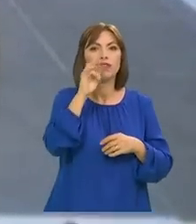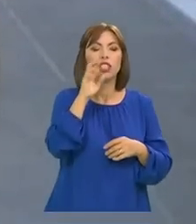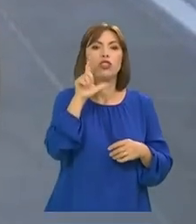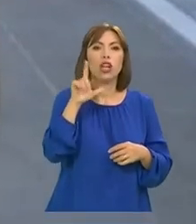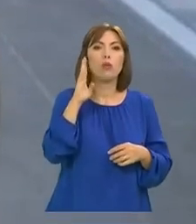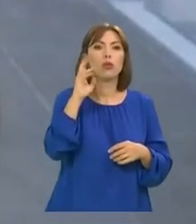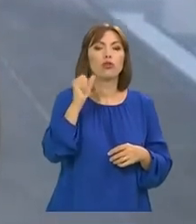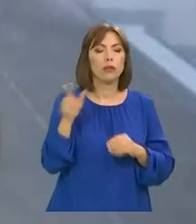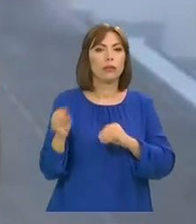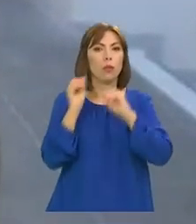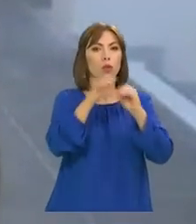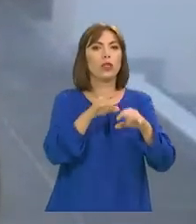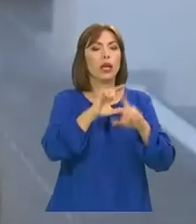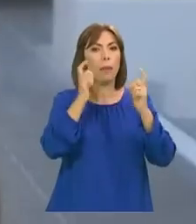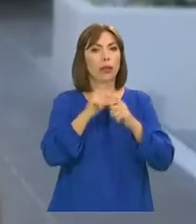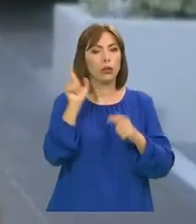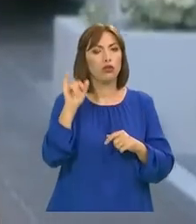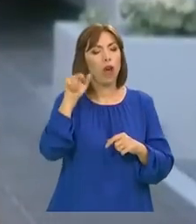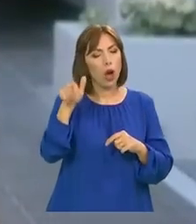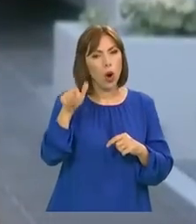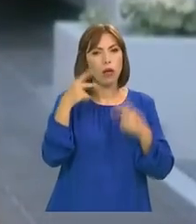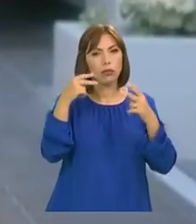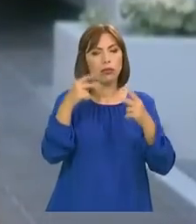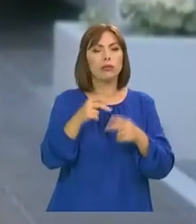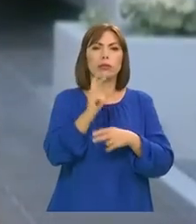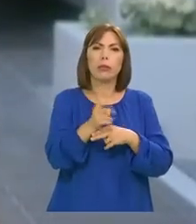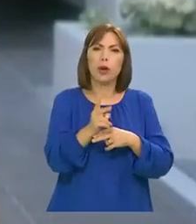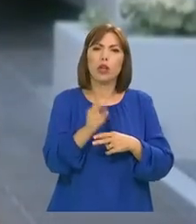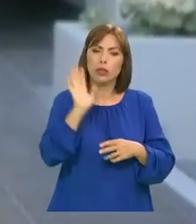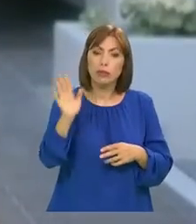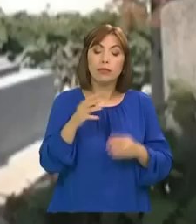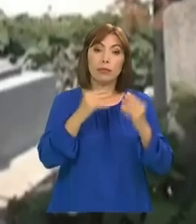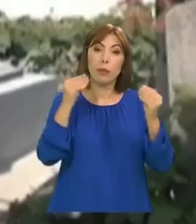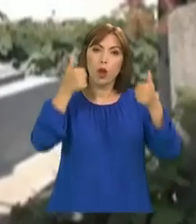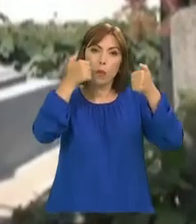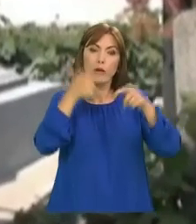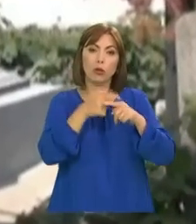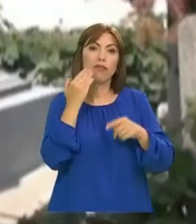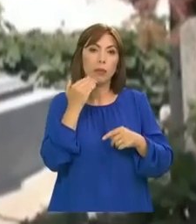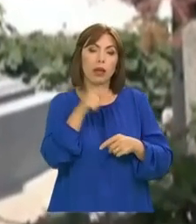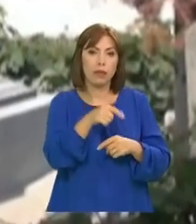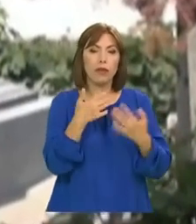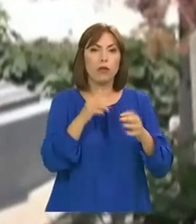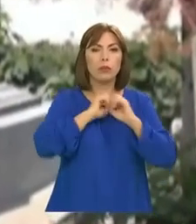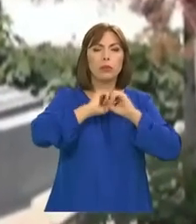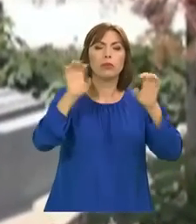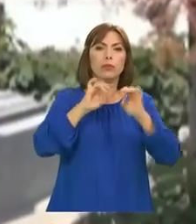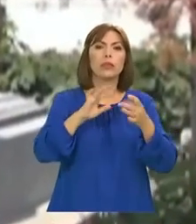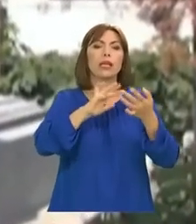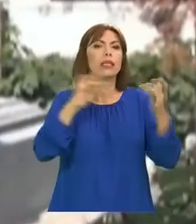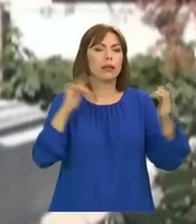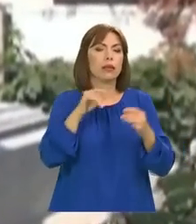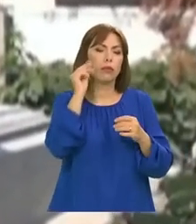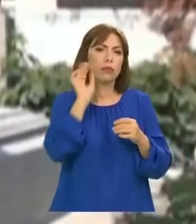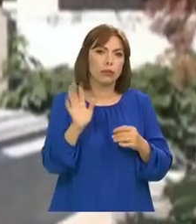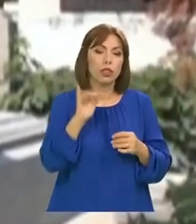S-a mutat în apartamentul lui, iar acolo a continuat să practice prostituția. Mai multe poze cu victima au fost publicate pe diverse site-uri de profil